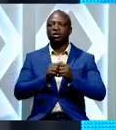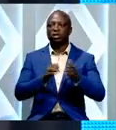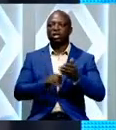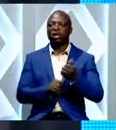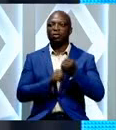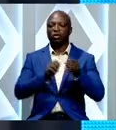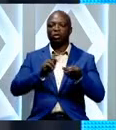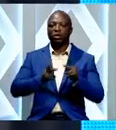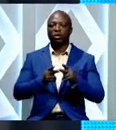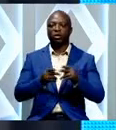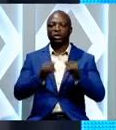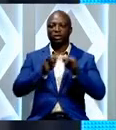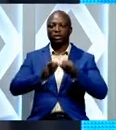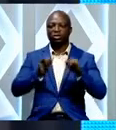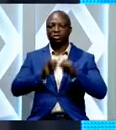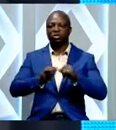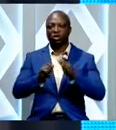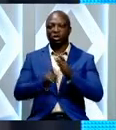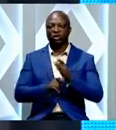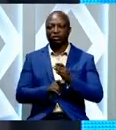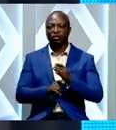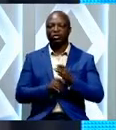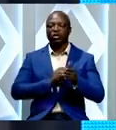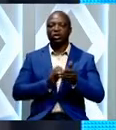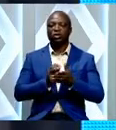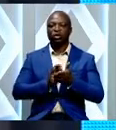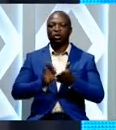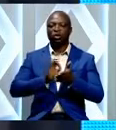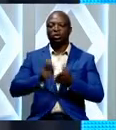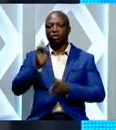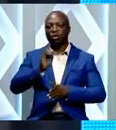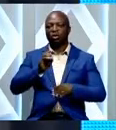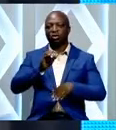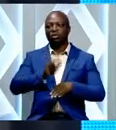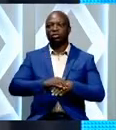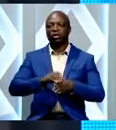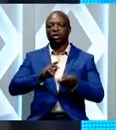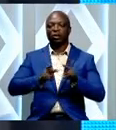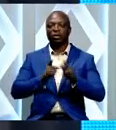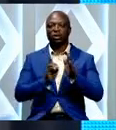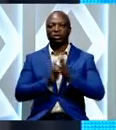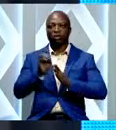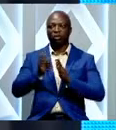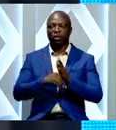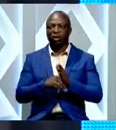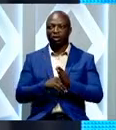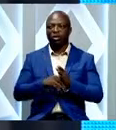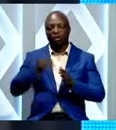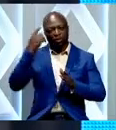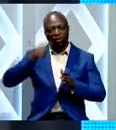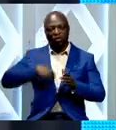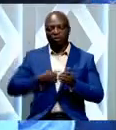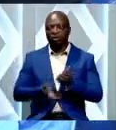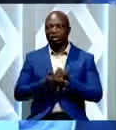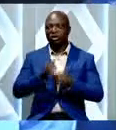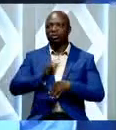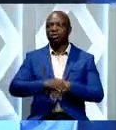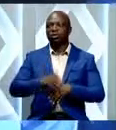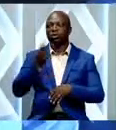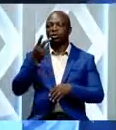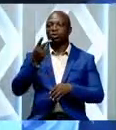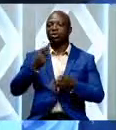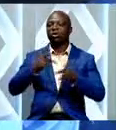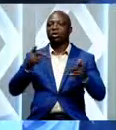nos partenaires institutionnels. Je compte donc sur les partenaires du développement pour nous aider sur deux grands